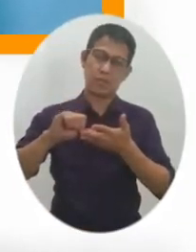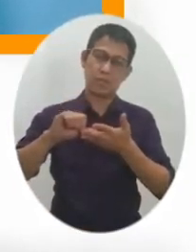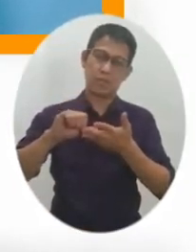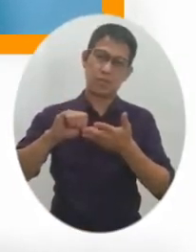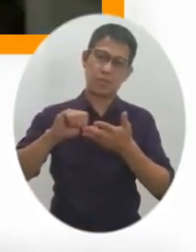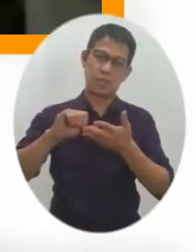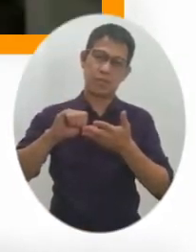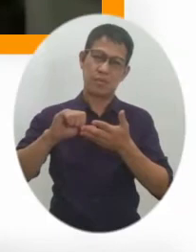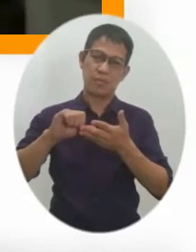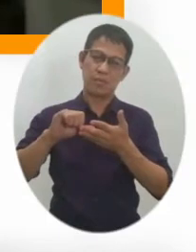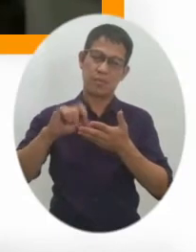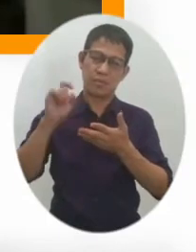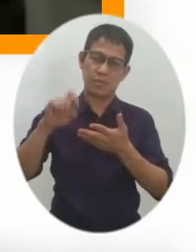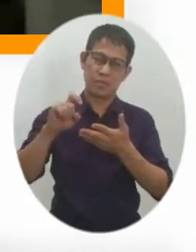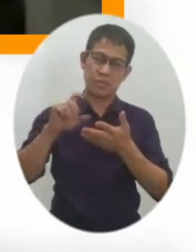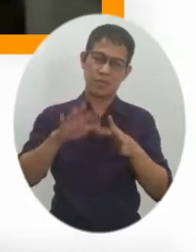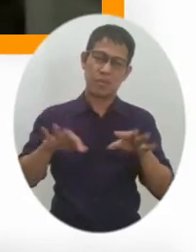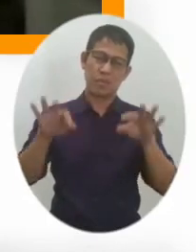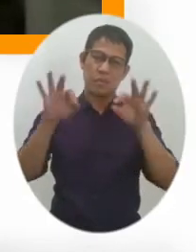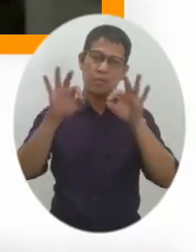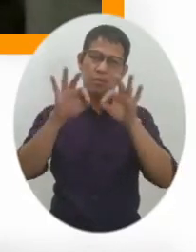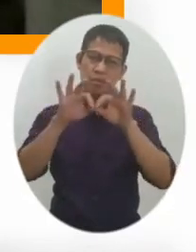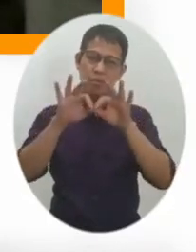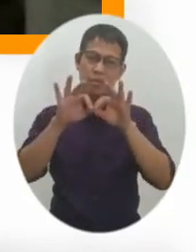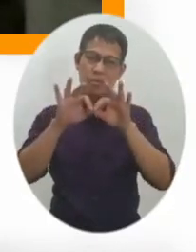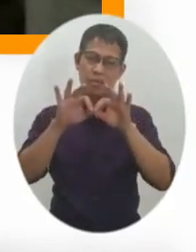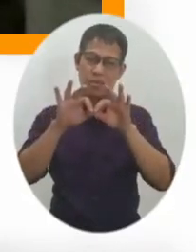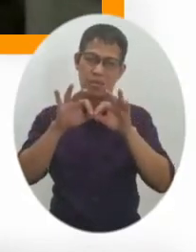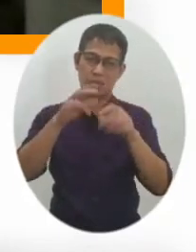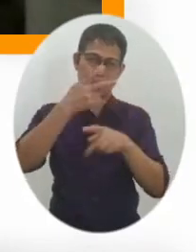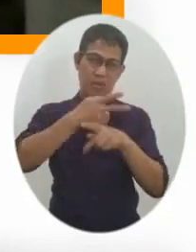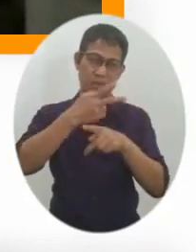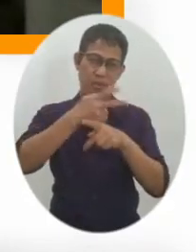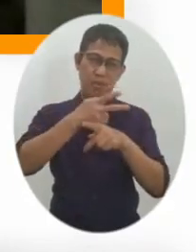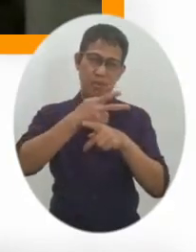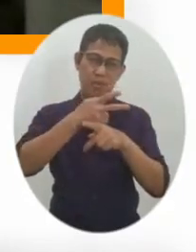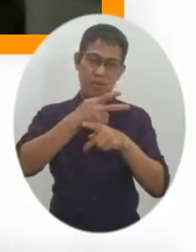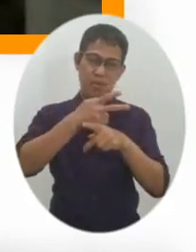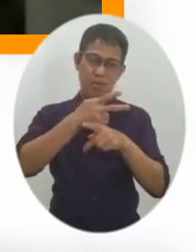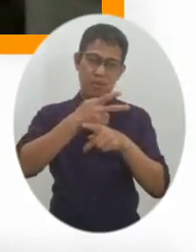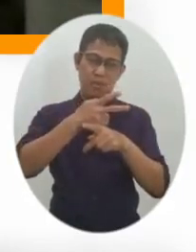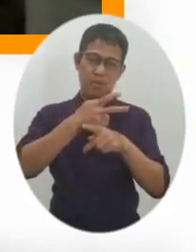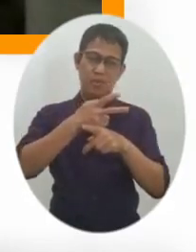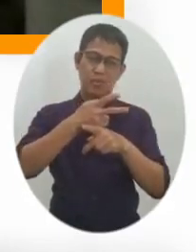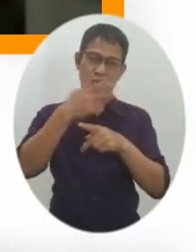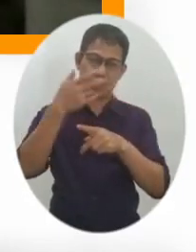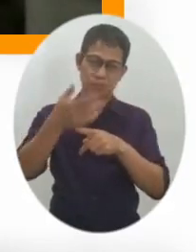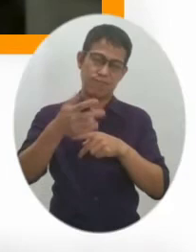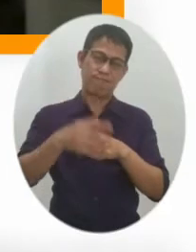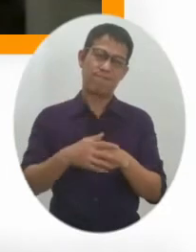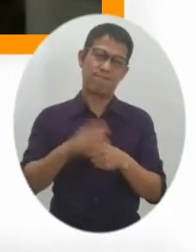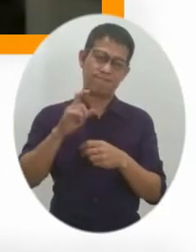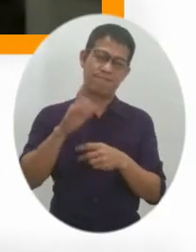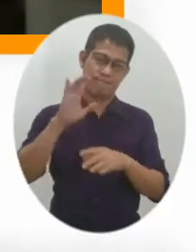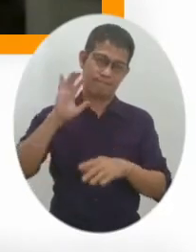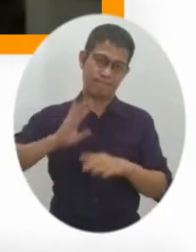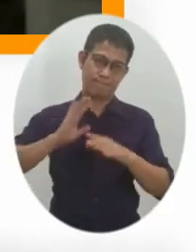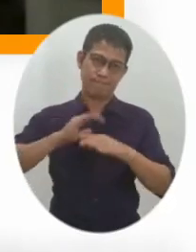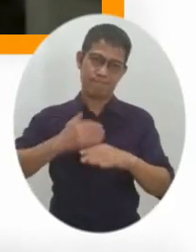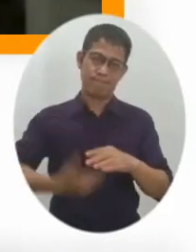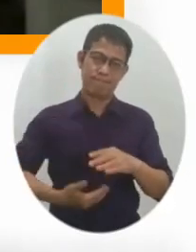bata. Higit sa lahat, napaka-importante ng prevention kesa dun sa cure.